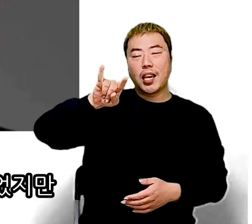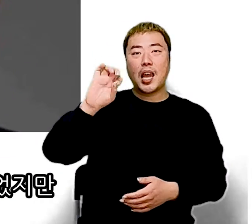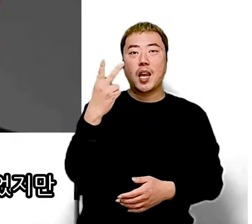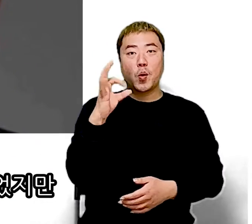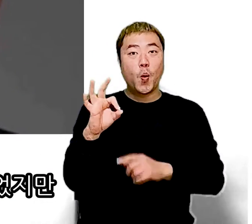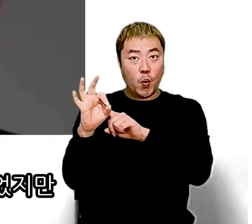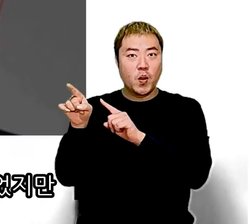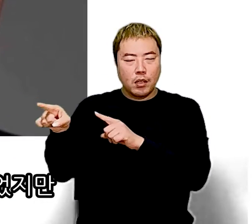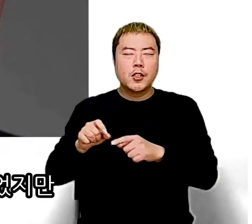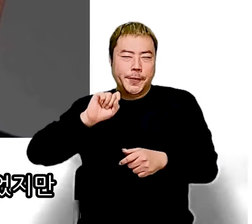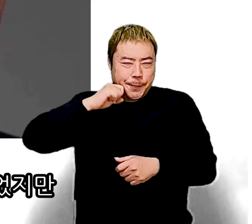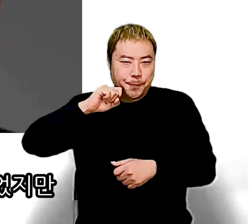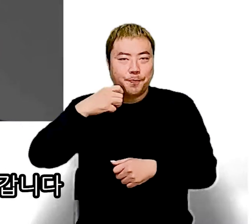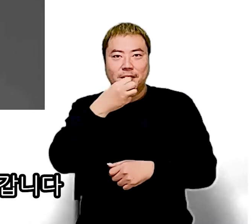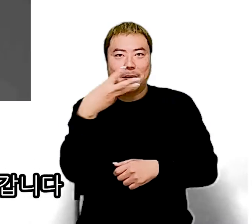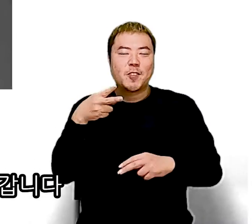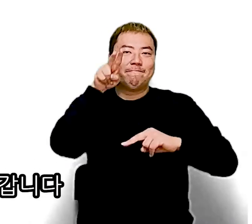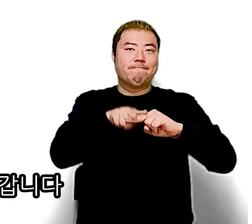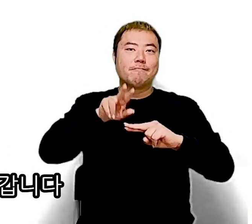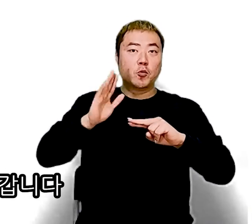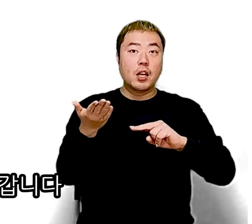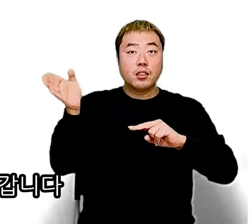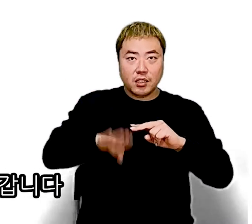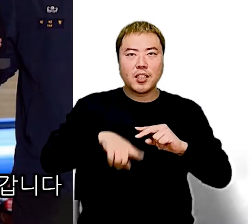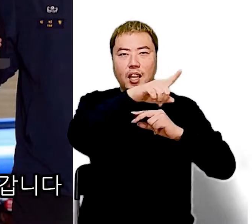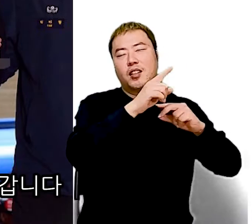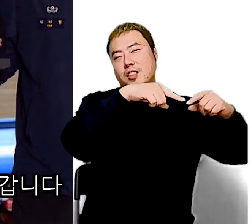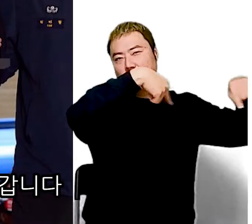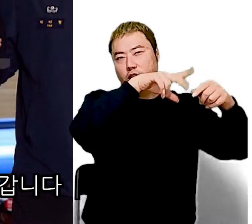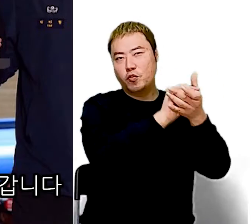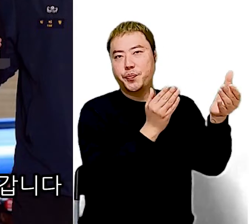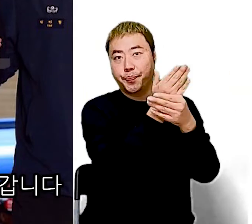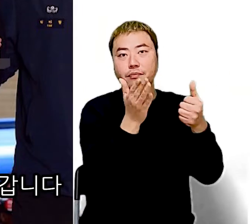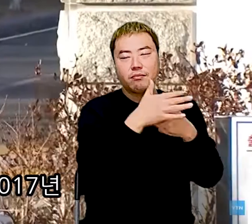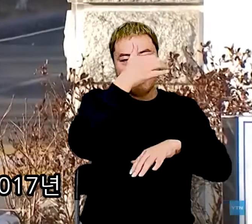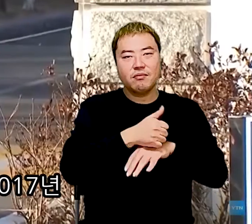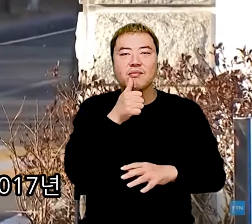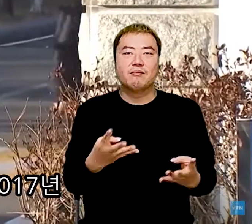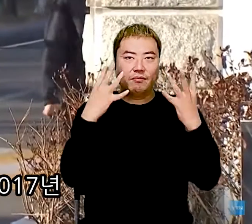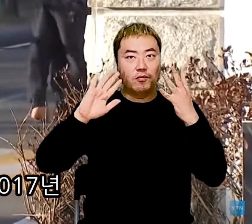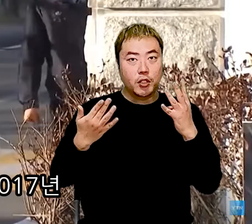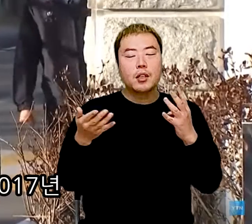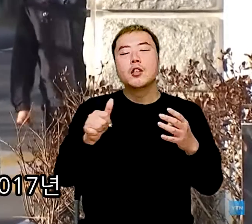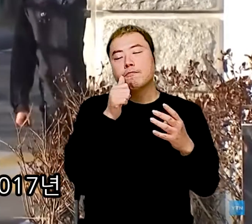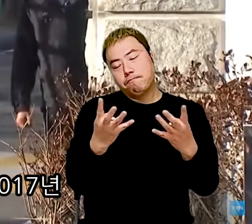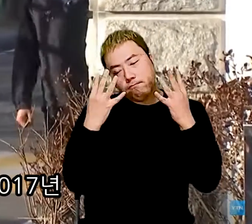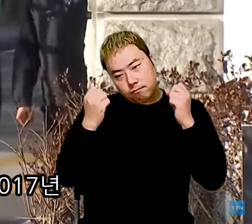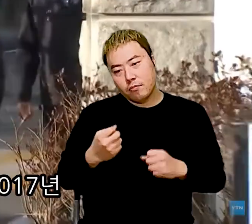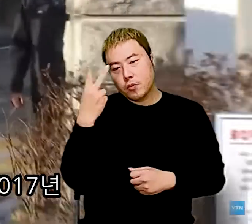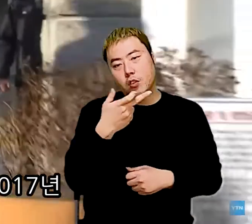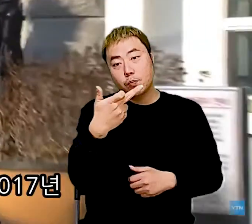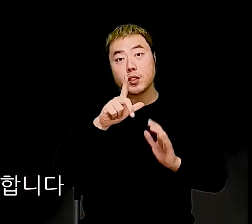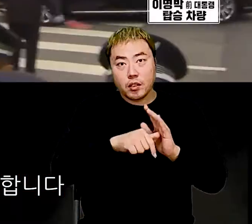제드래곤 어렵게 삼성을 먹었지만 국정농단이 터지면서 감옥에 갑니다. 근데 수감 생활을 하고